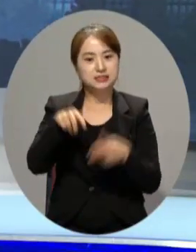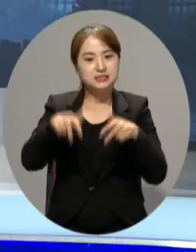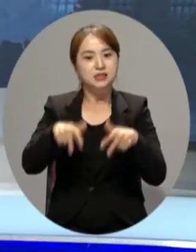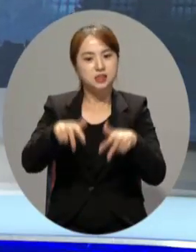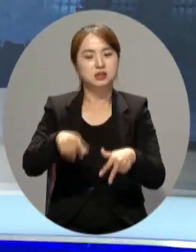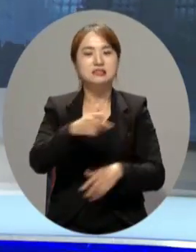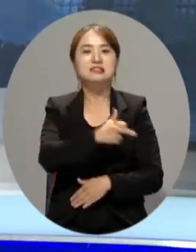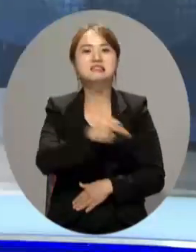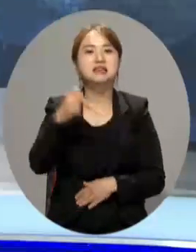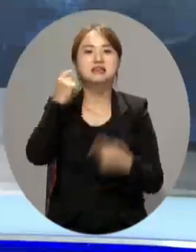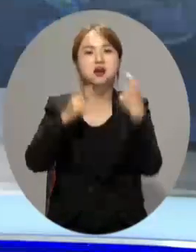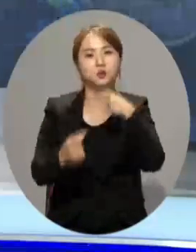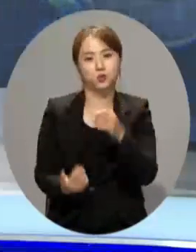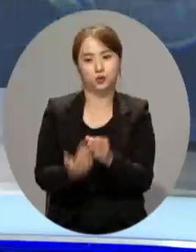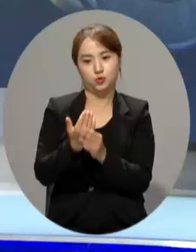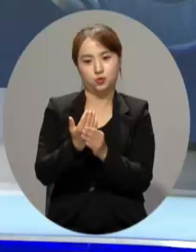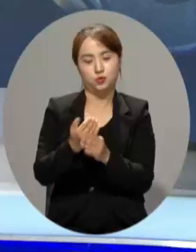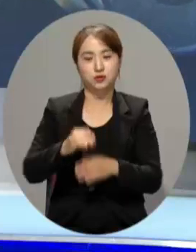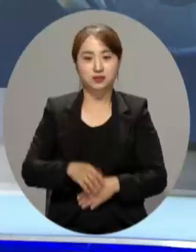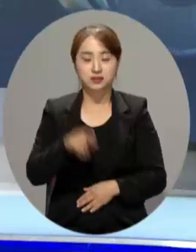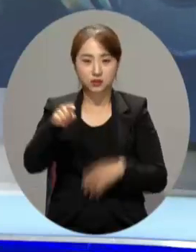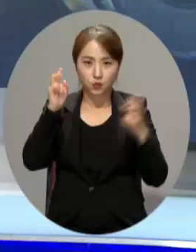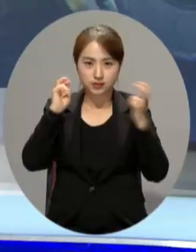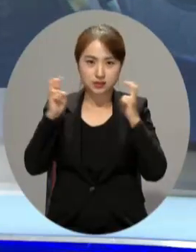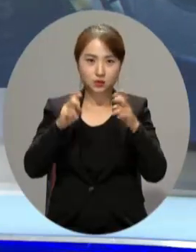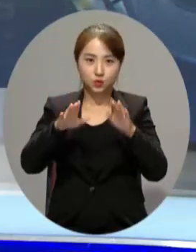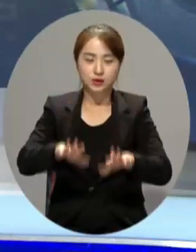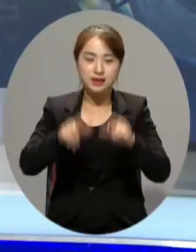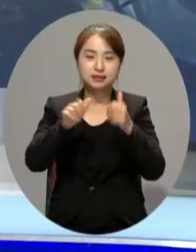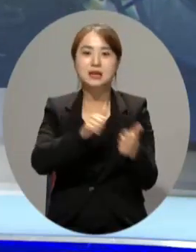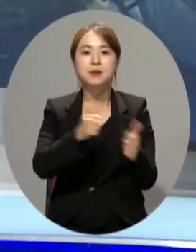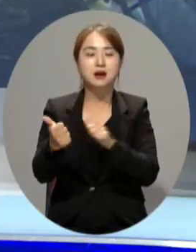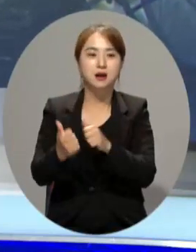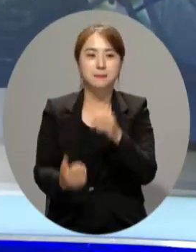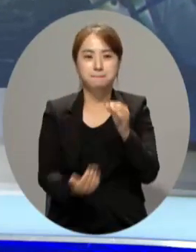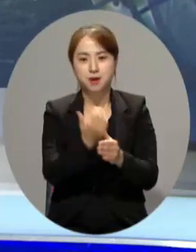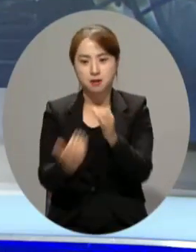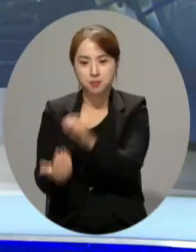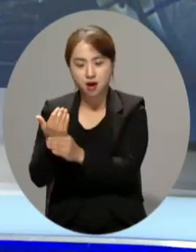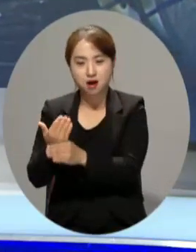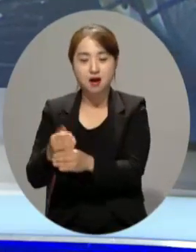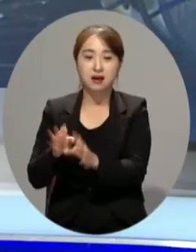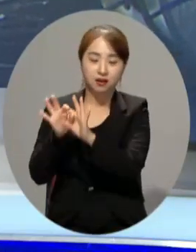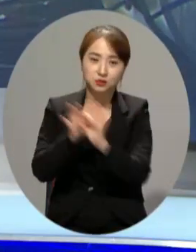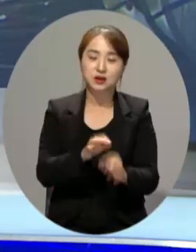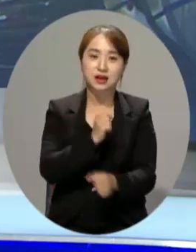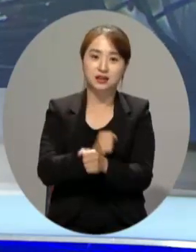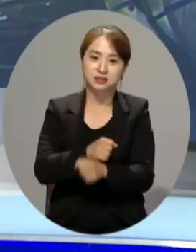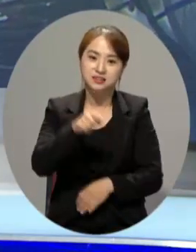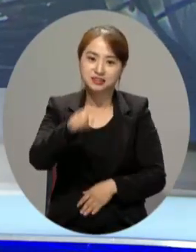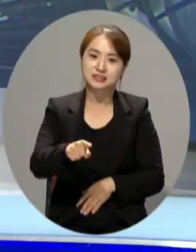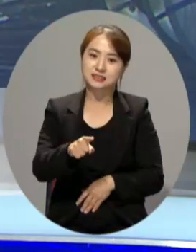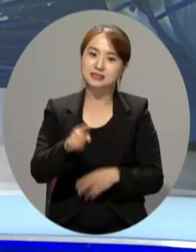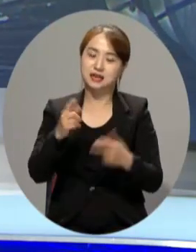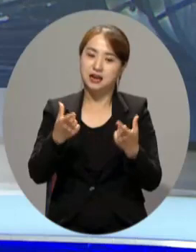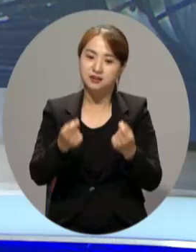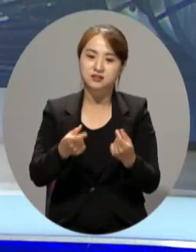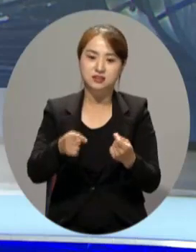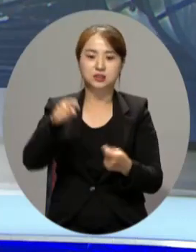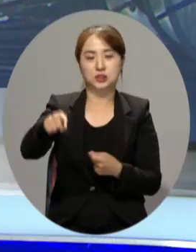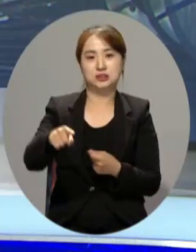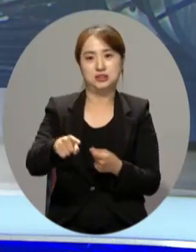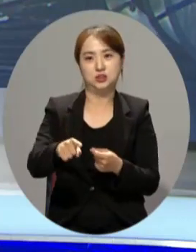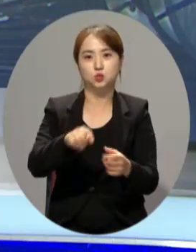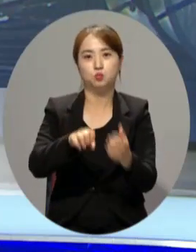사고로 크게 다쳤습니다. 해당 업체는 올해 사망 사고가 잇따라 발생했던 세아 베스틸과 같은 세아그룹